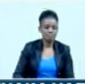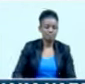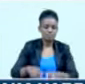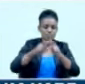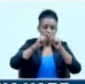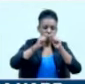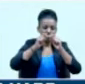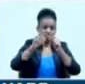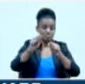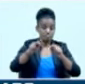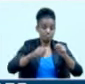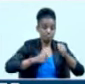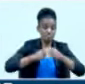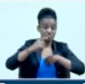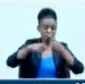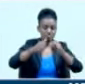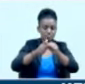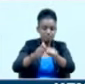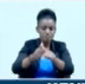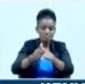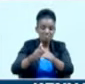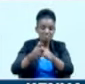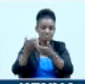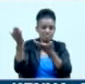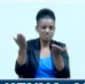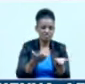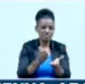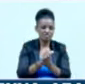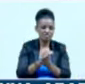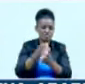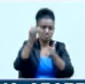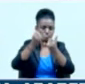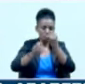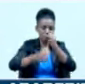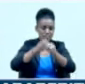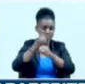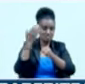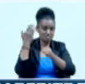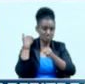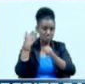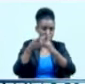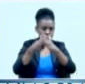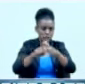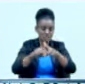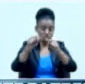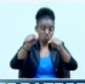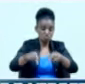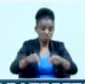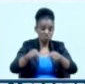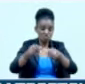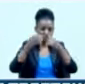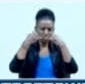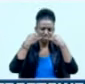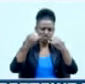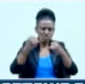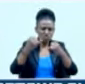Amakuru ya Televiziyo Rwanda mukomeje gukurikira, turacyabaha ikaze. Mu mpera z'umwaka ushize, mu ntangiriro z'uyu nguyu nibwo inkuru